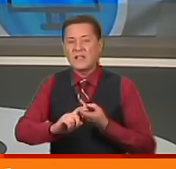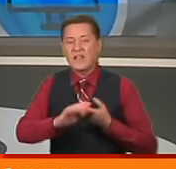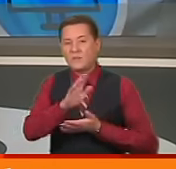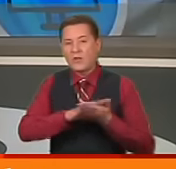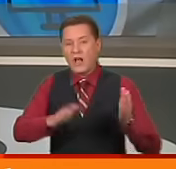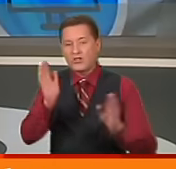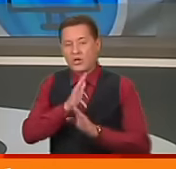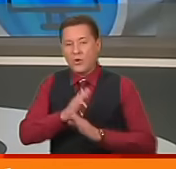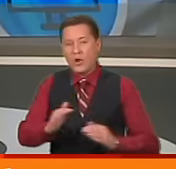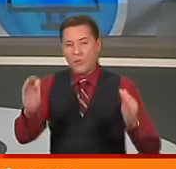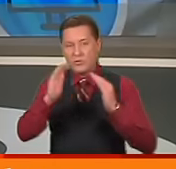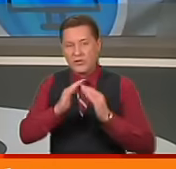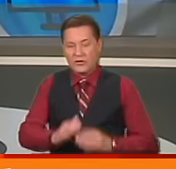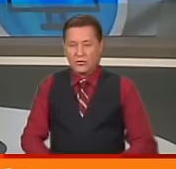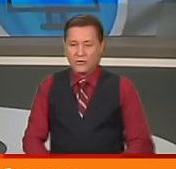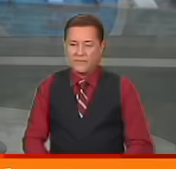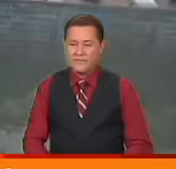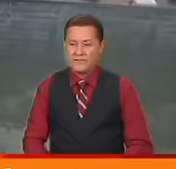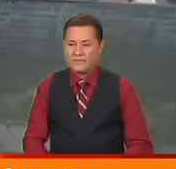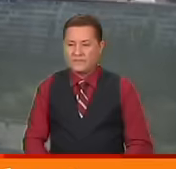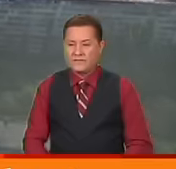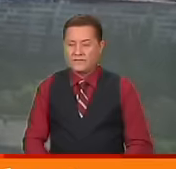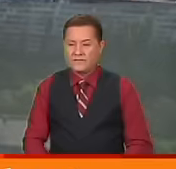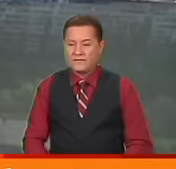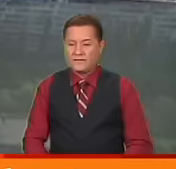будинку. Дмитро Литвиненко продовжить.